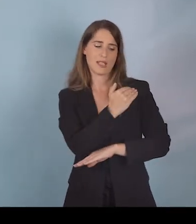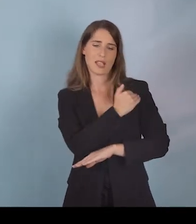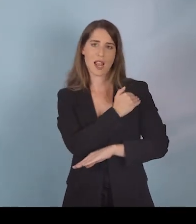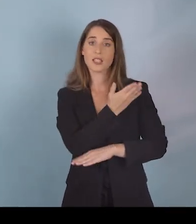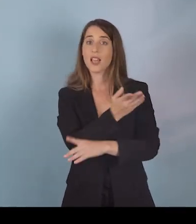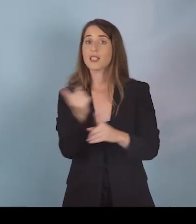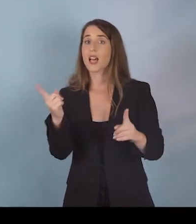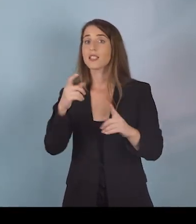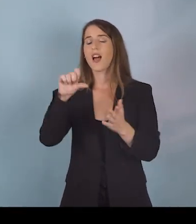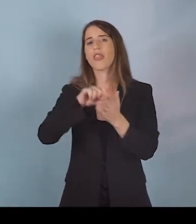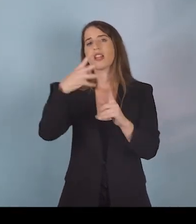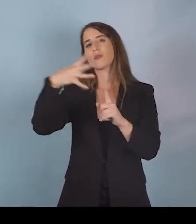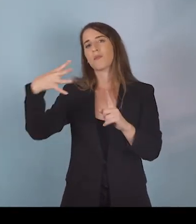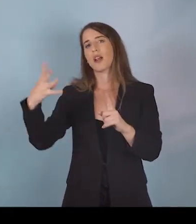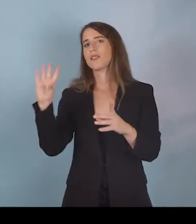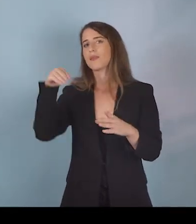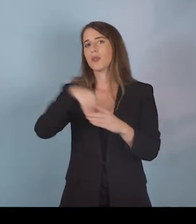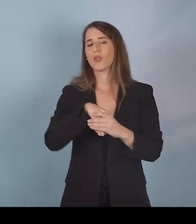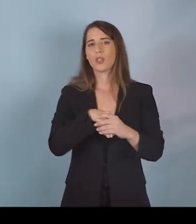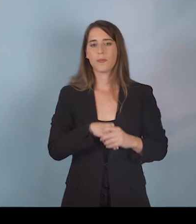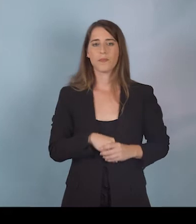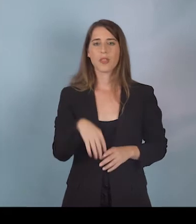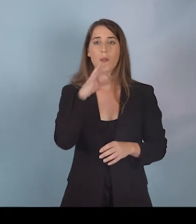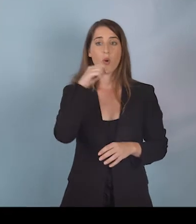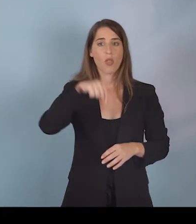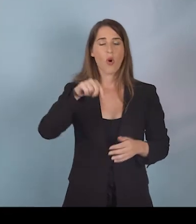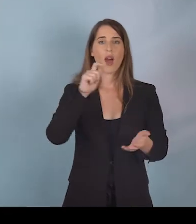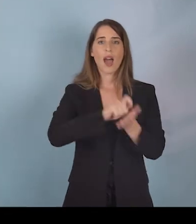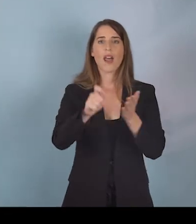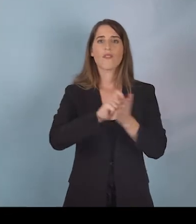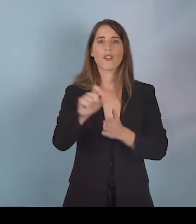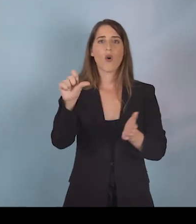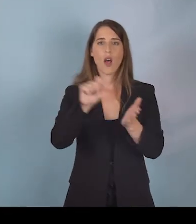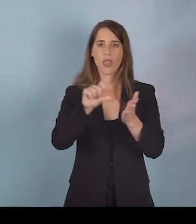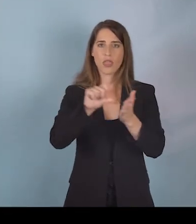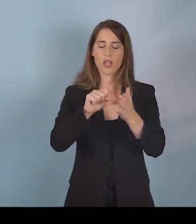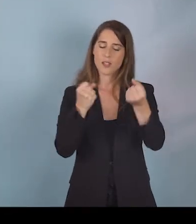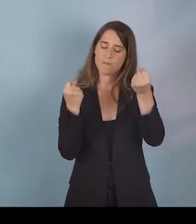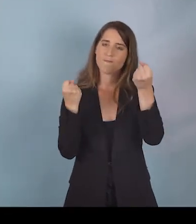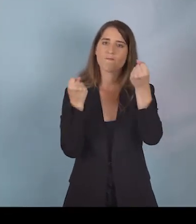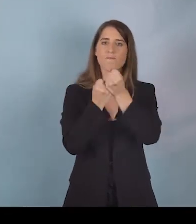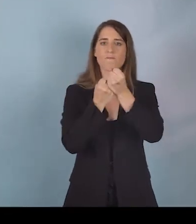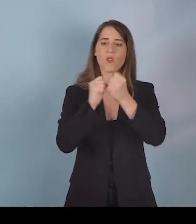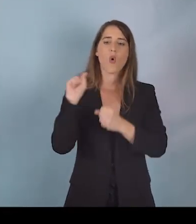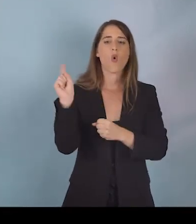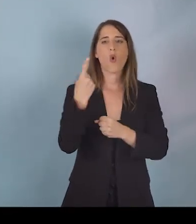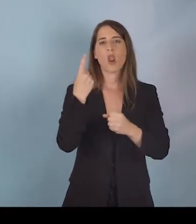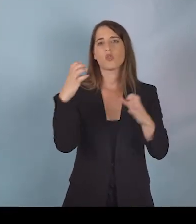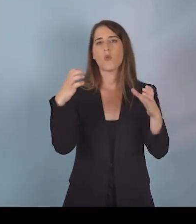Κοινοβούλιο που μας κάλεσε και εσάς, το Athens Pride, για αυτή την εκδήλωση και τη συμμετοχή μας. Να πω ότι το Γραφείο της